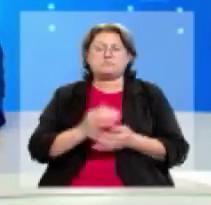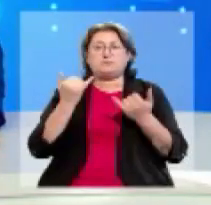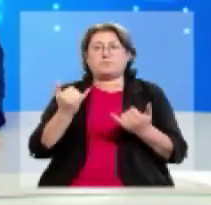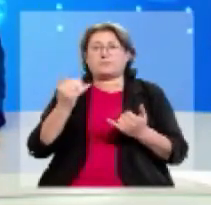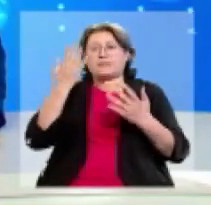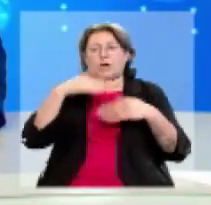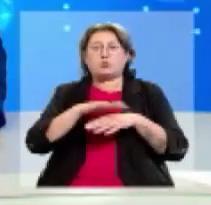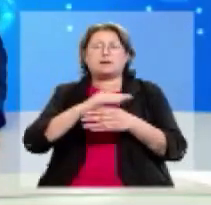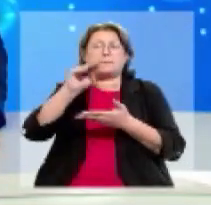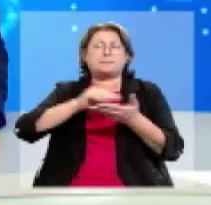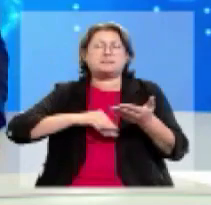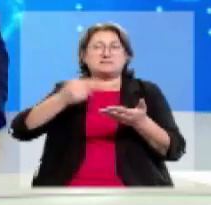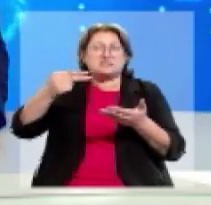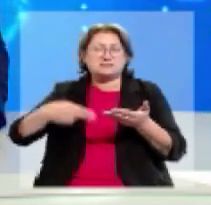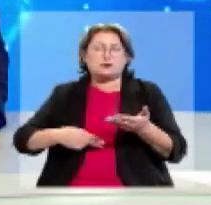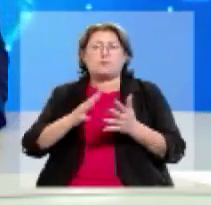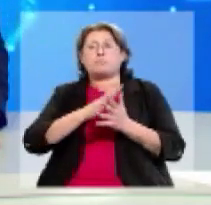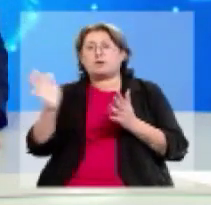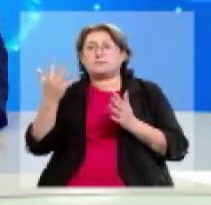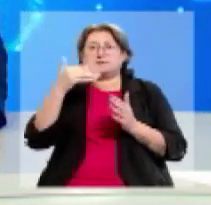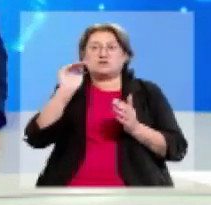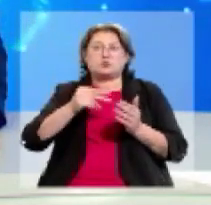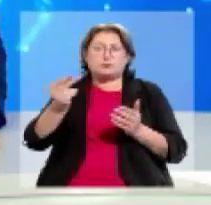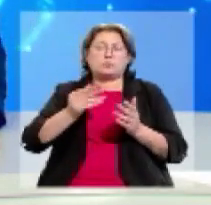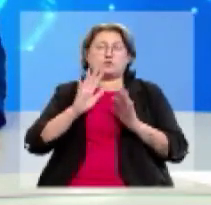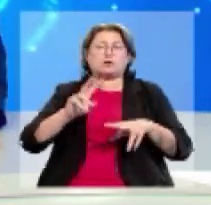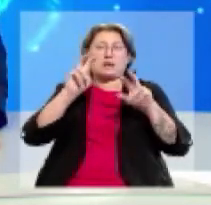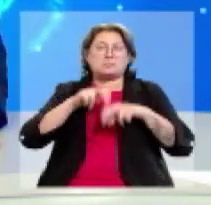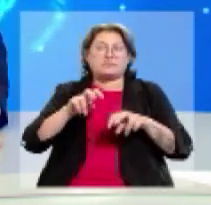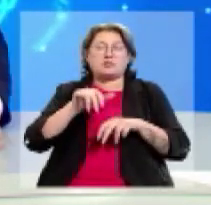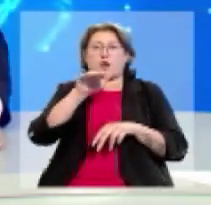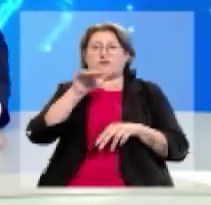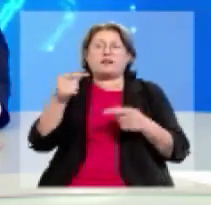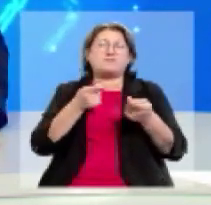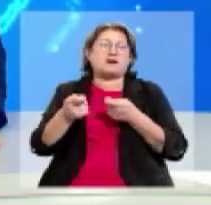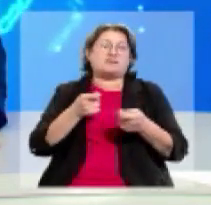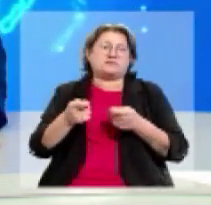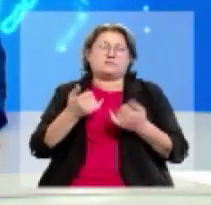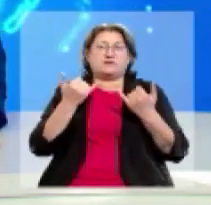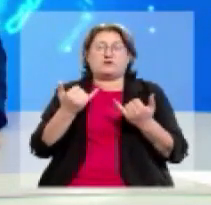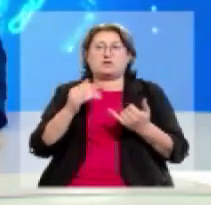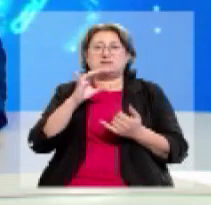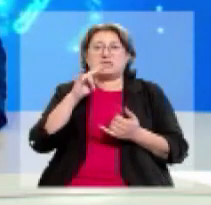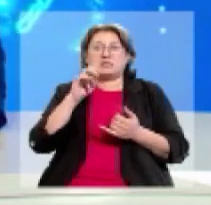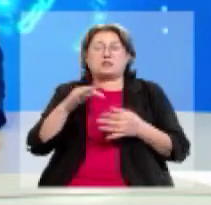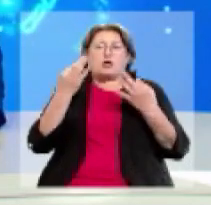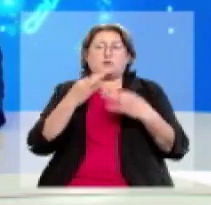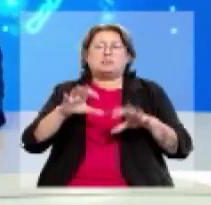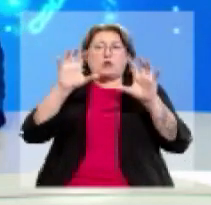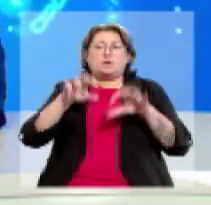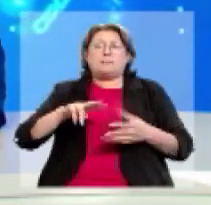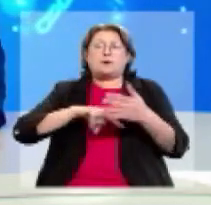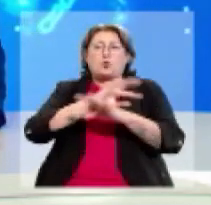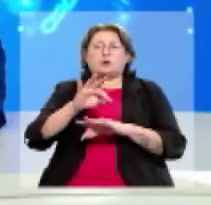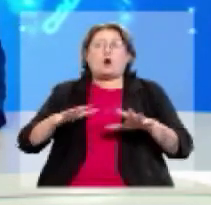Теперь народные петиции, собравшие более 50 тысяч подписей, будут рассматриваться на уровне правительства. Сегодня Сенат одобрил